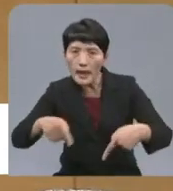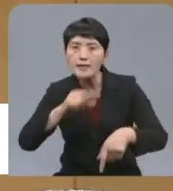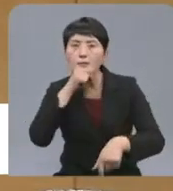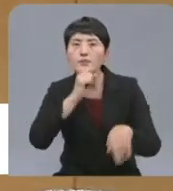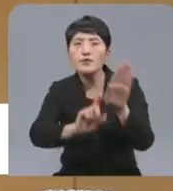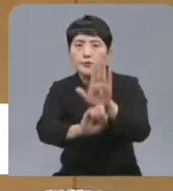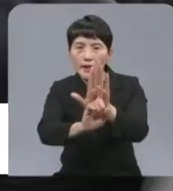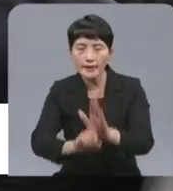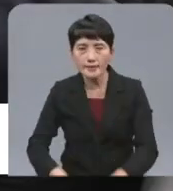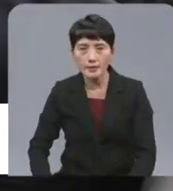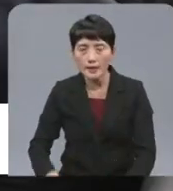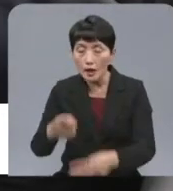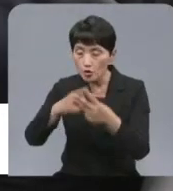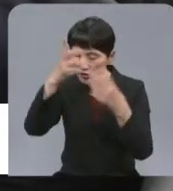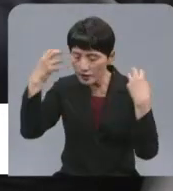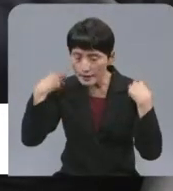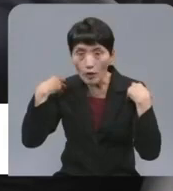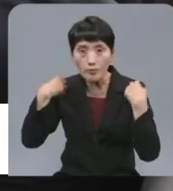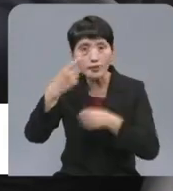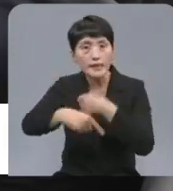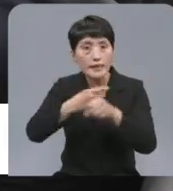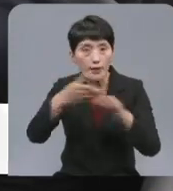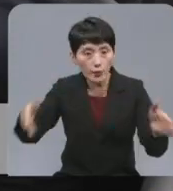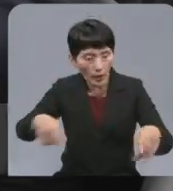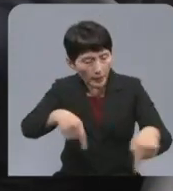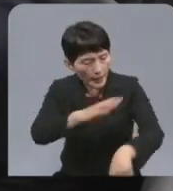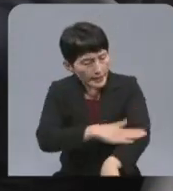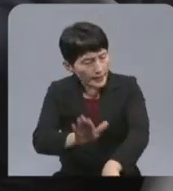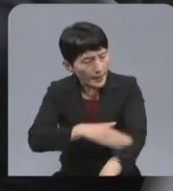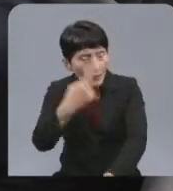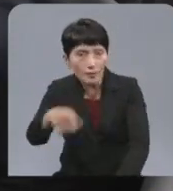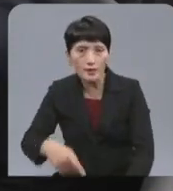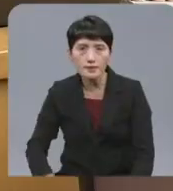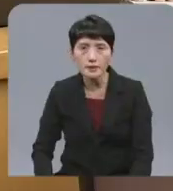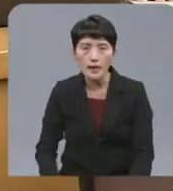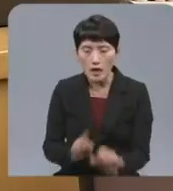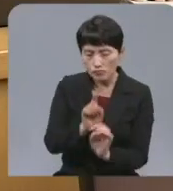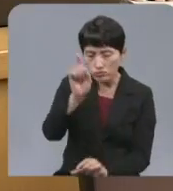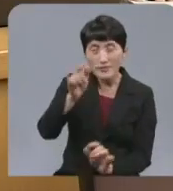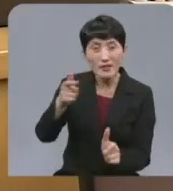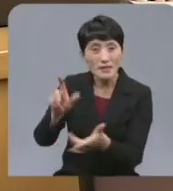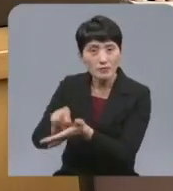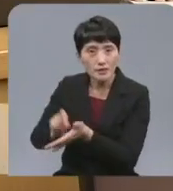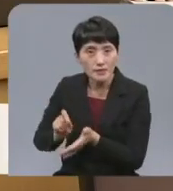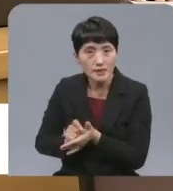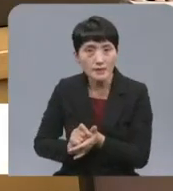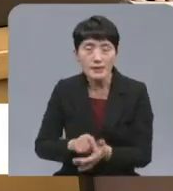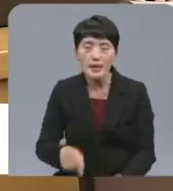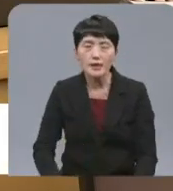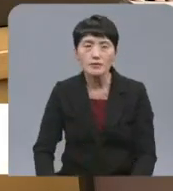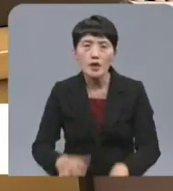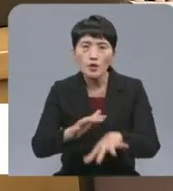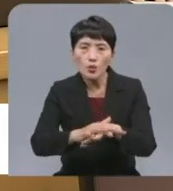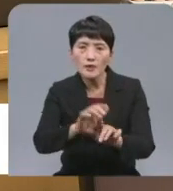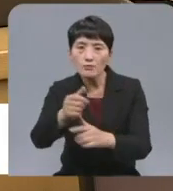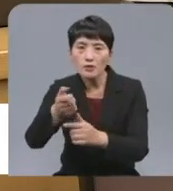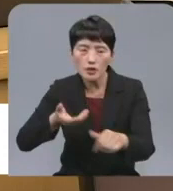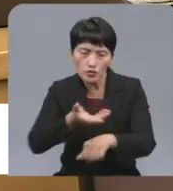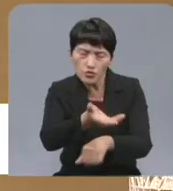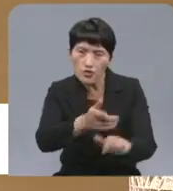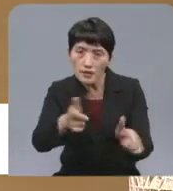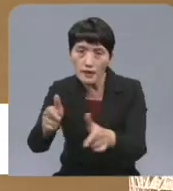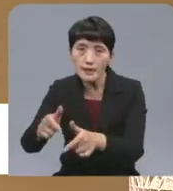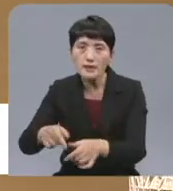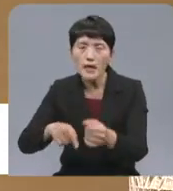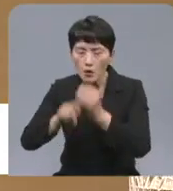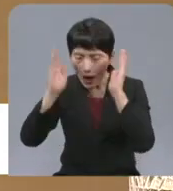Kementerian Pertahanan dan transportasi mendapat nilai evaluasi a komisi penyiaran dan komunikasi nasional komisi hak sipil